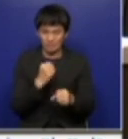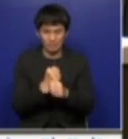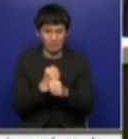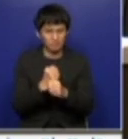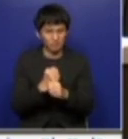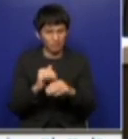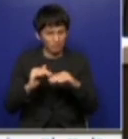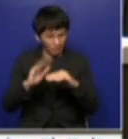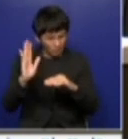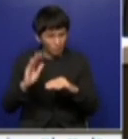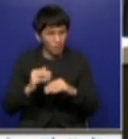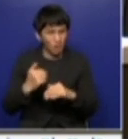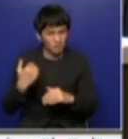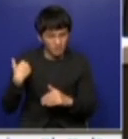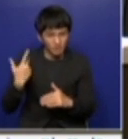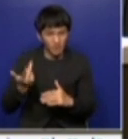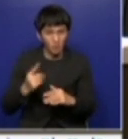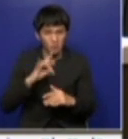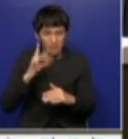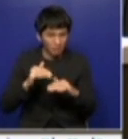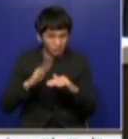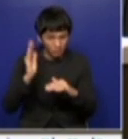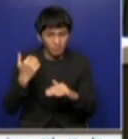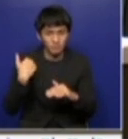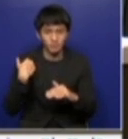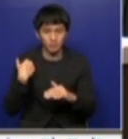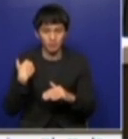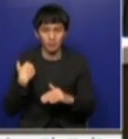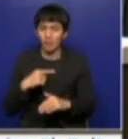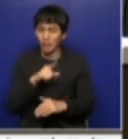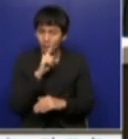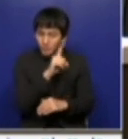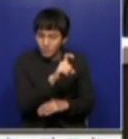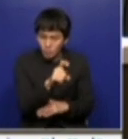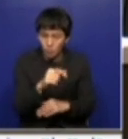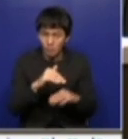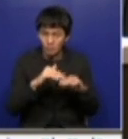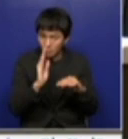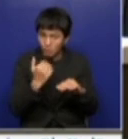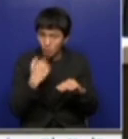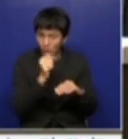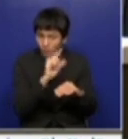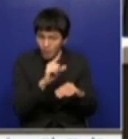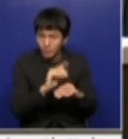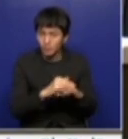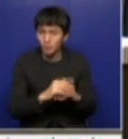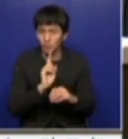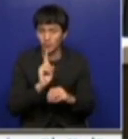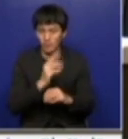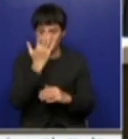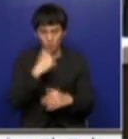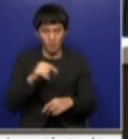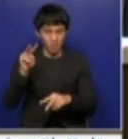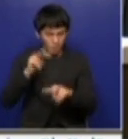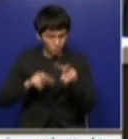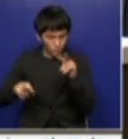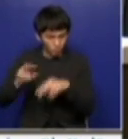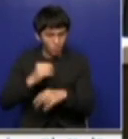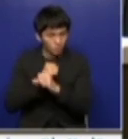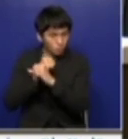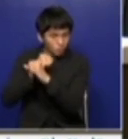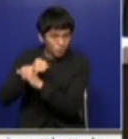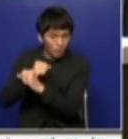เหตุจะไปสอบให้ได้ว่าเกินกว่าเหตุหรือไม่เพื่อคุ้มครองผู้ชุมนุม